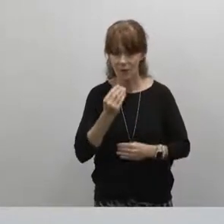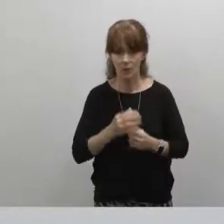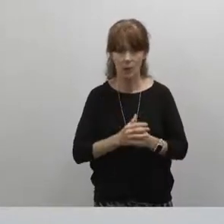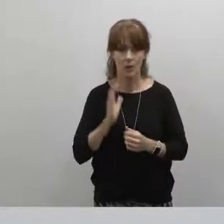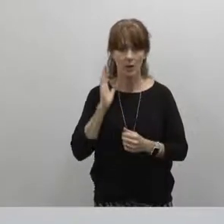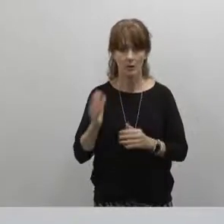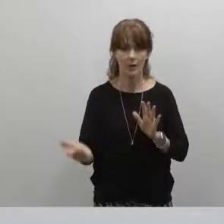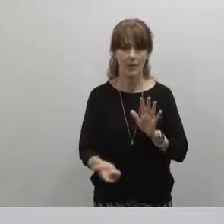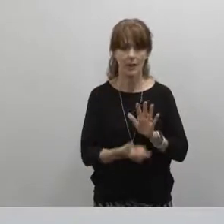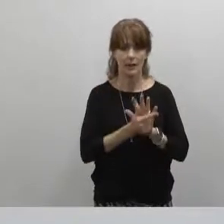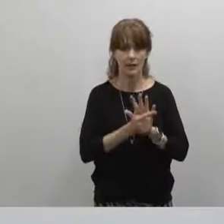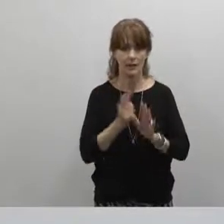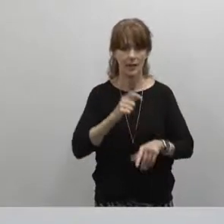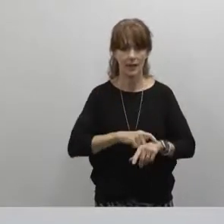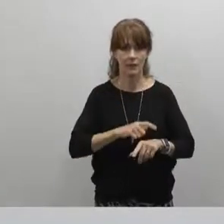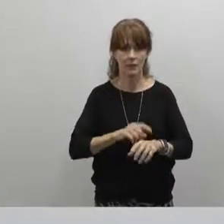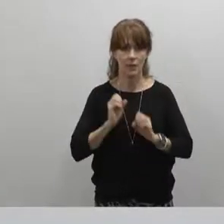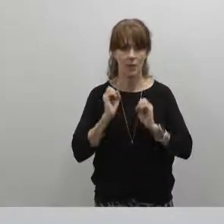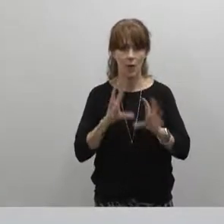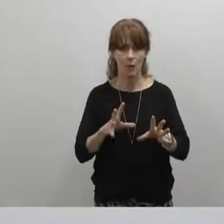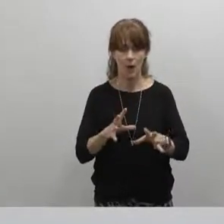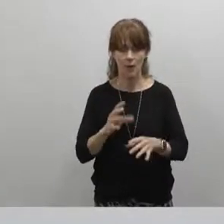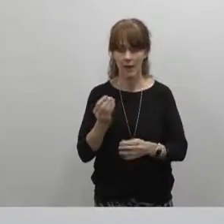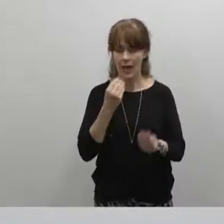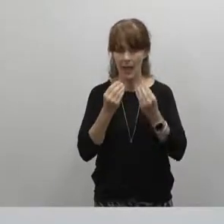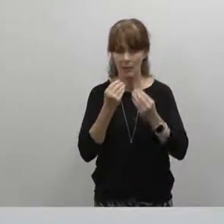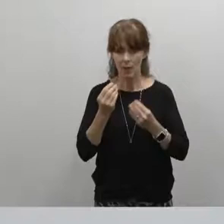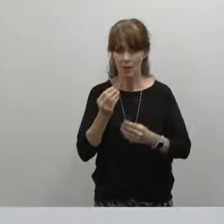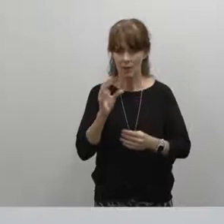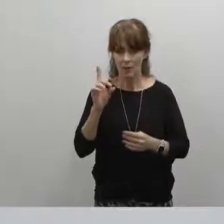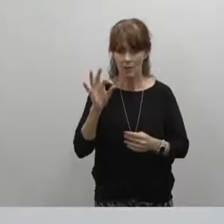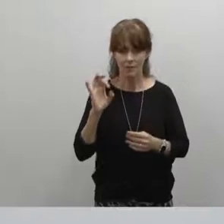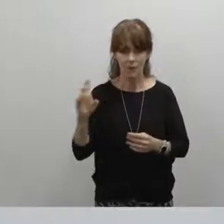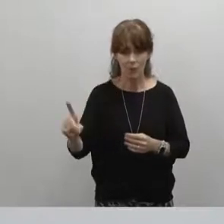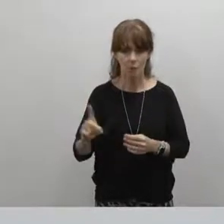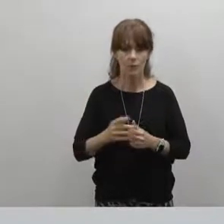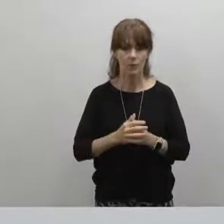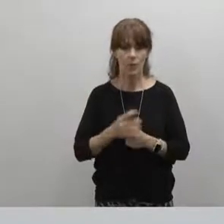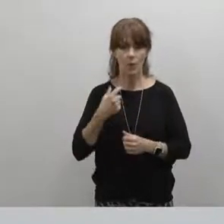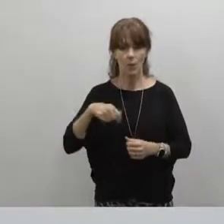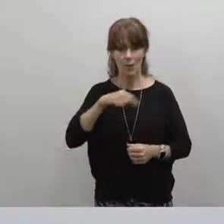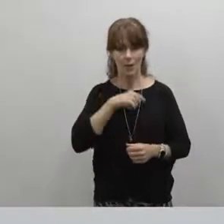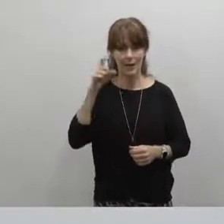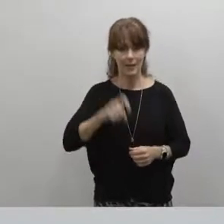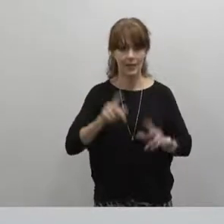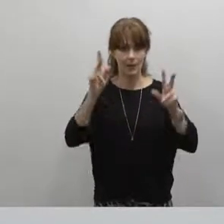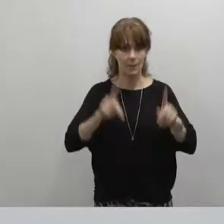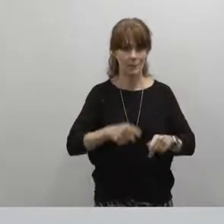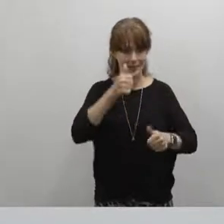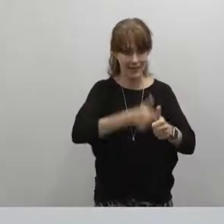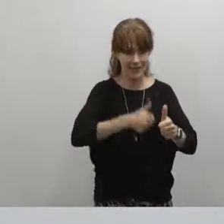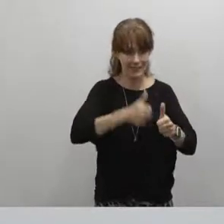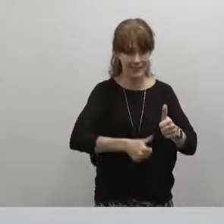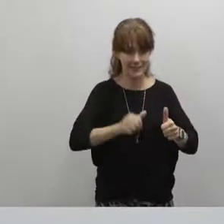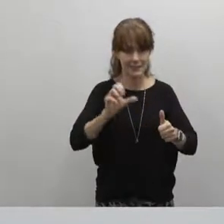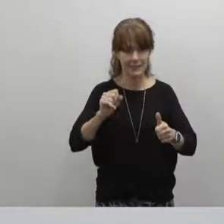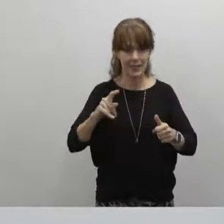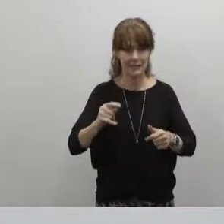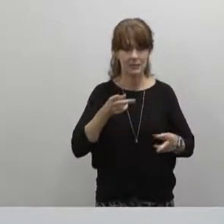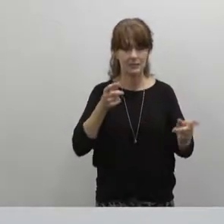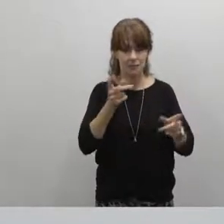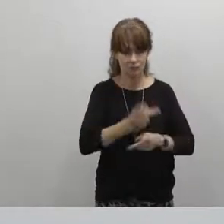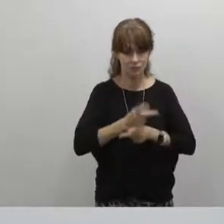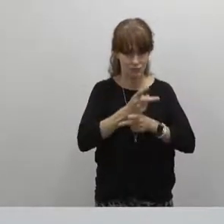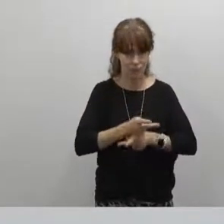ថាកុំឲ្យមានការធ្វេសប្រហែសចោលម្ហូបអាហារនឹងវាច្រើនពេក District ត្រូវការមានបុគ្គលិកនៅតាមសា